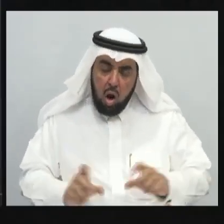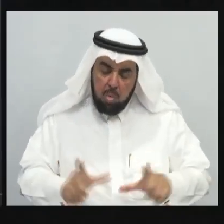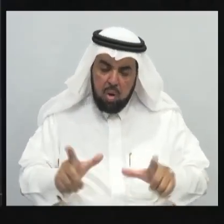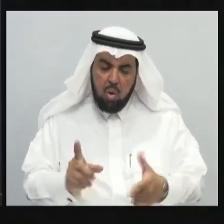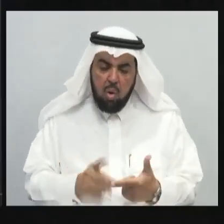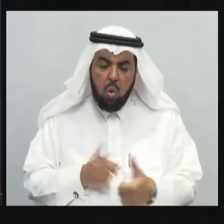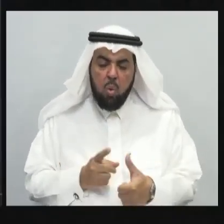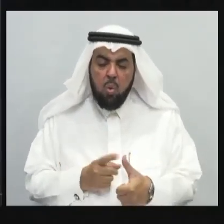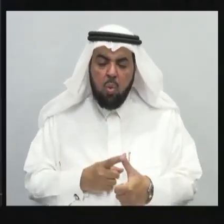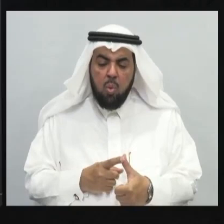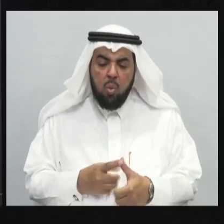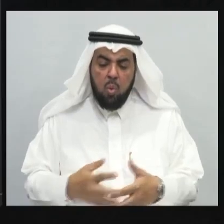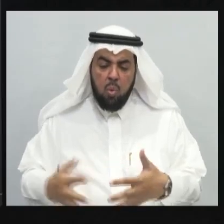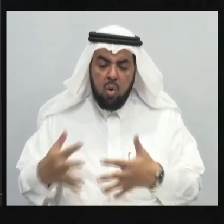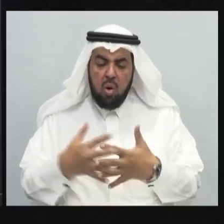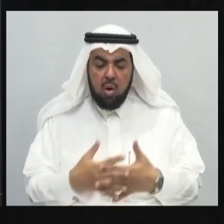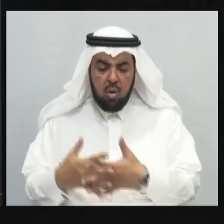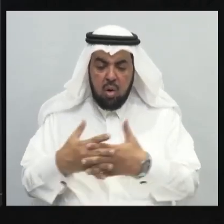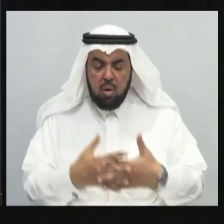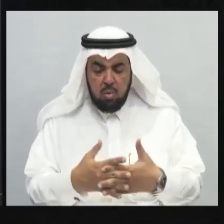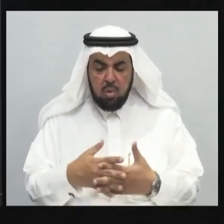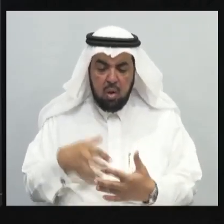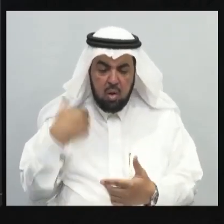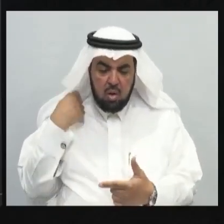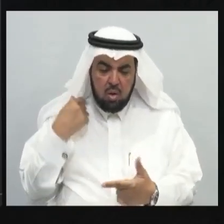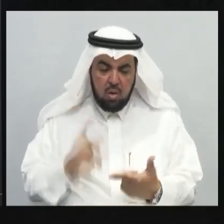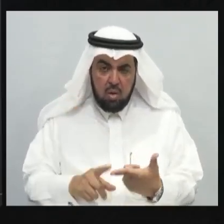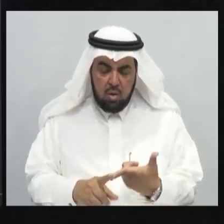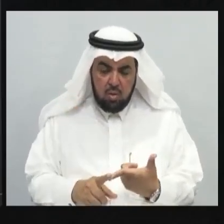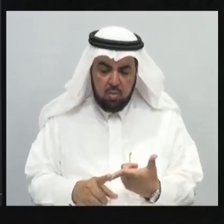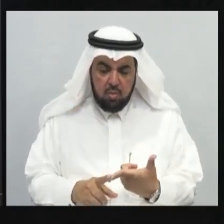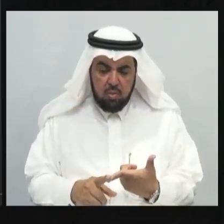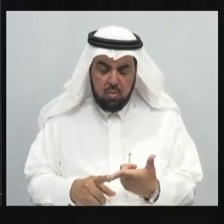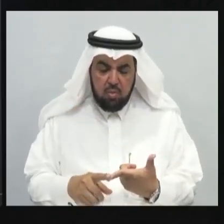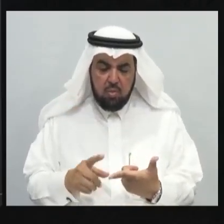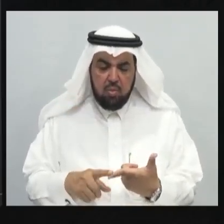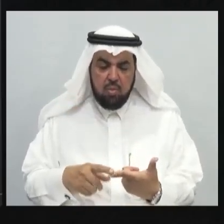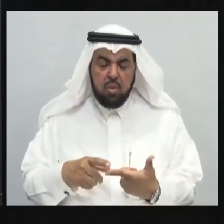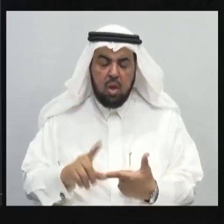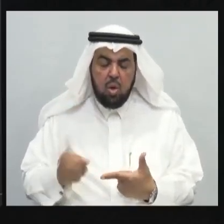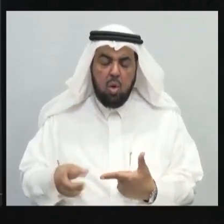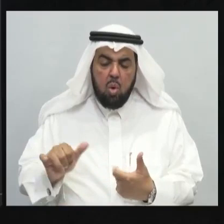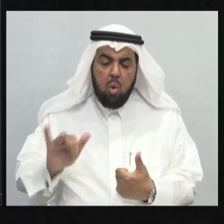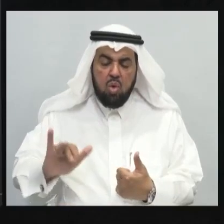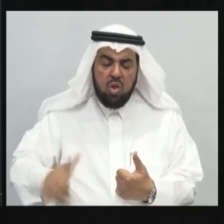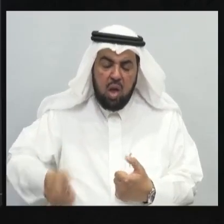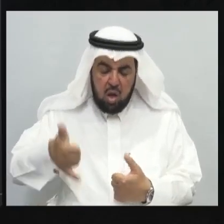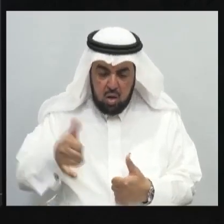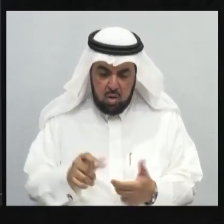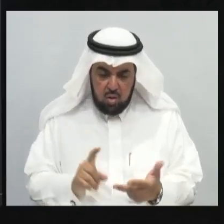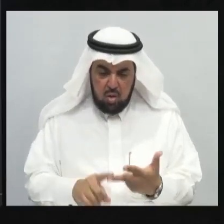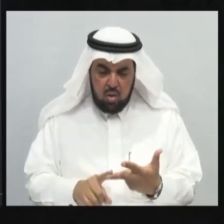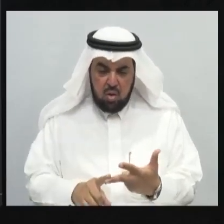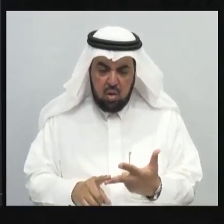وهي احسنتم الولايات المتحده الامريكيه ايضا احسنتم روسيا الاتحاديه و